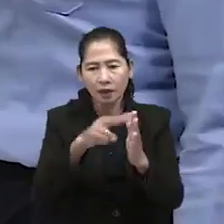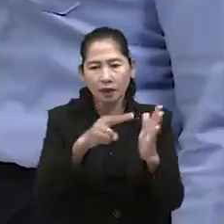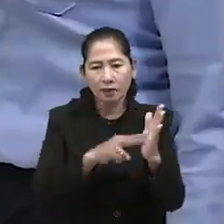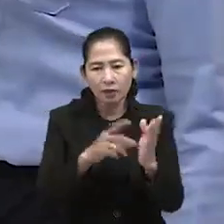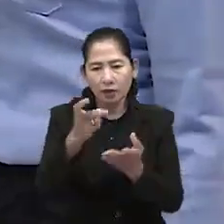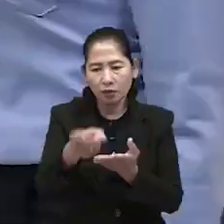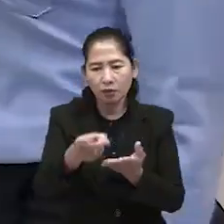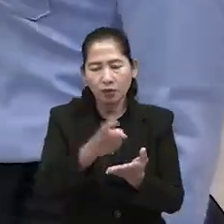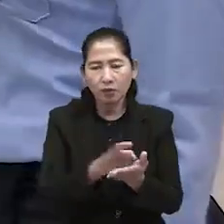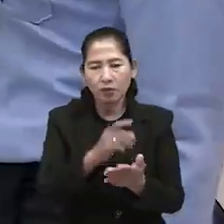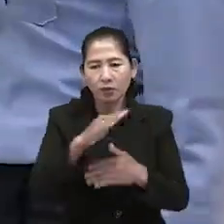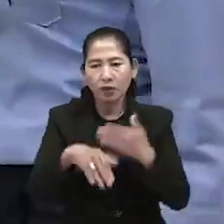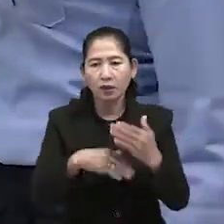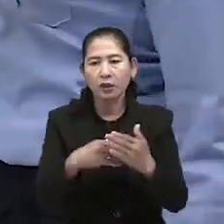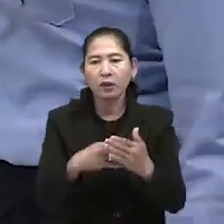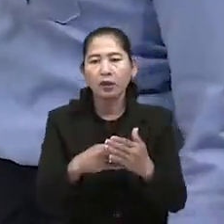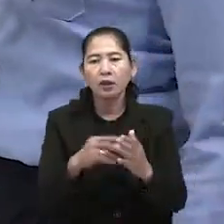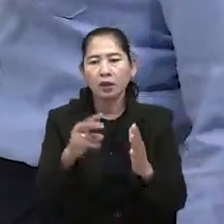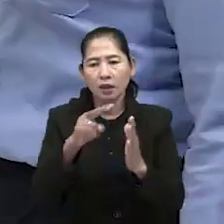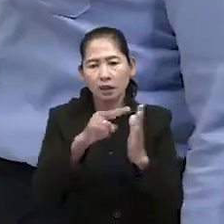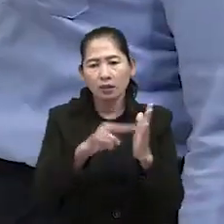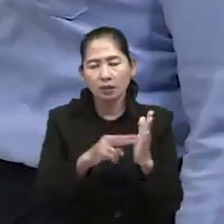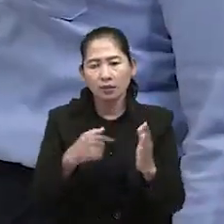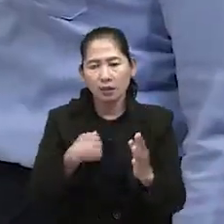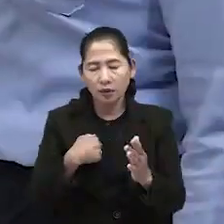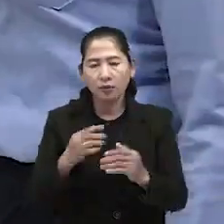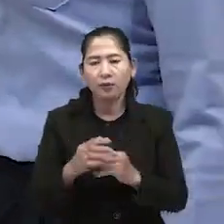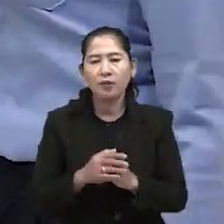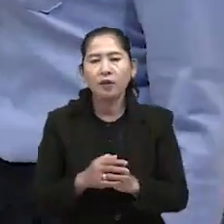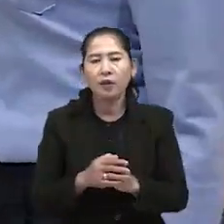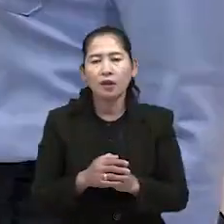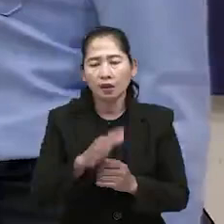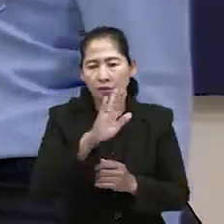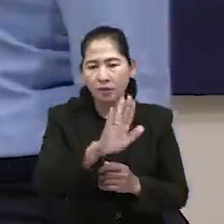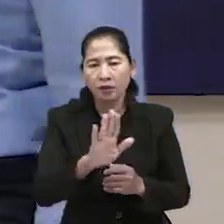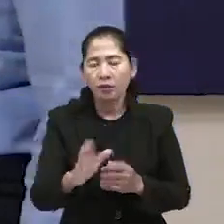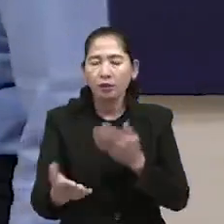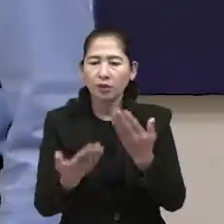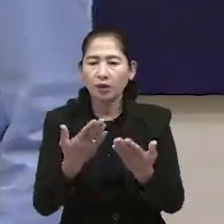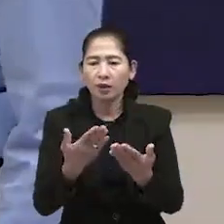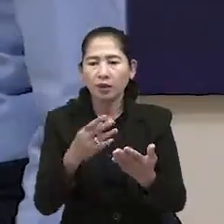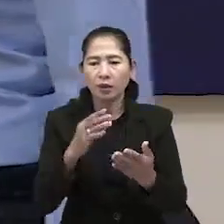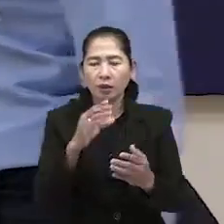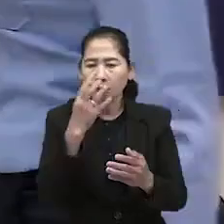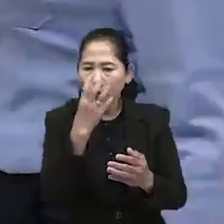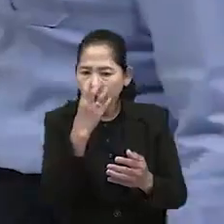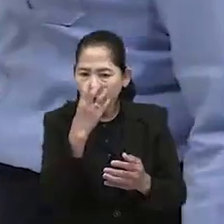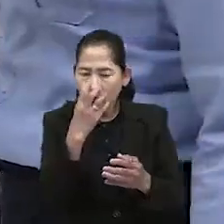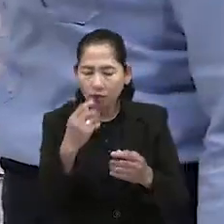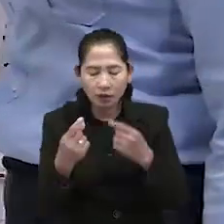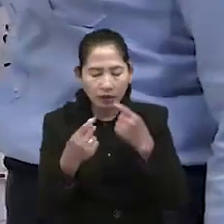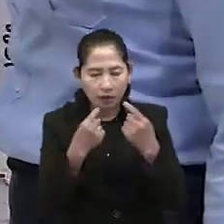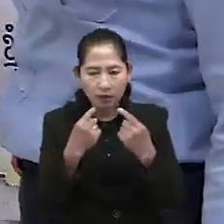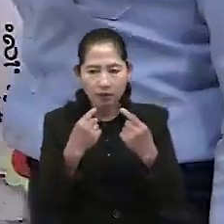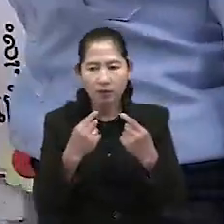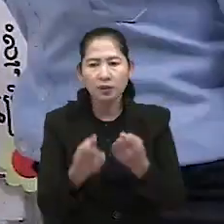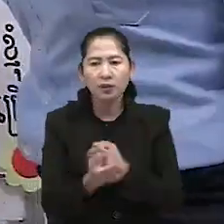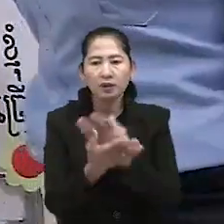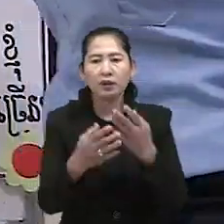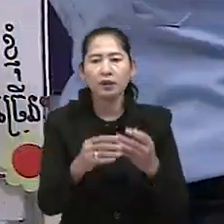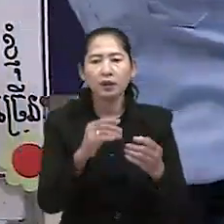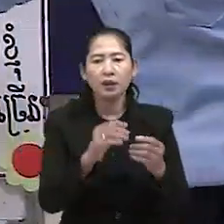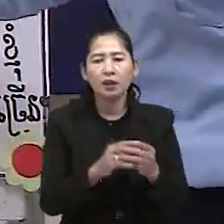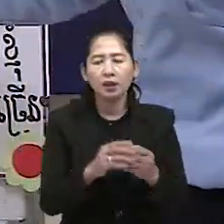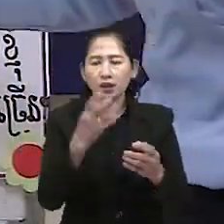ហើយកូនកុំភ្លេចណាកូនណានេះគ្រាន់តែជាអត្តបទគម្រោងរបស់អ្នកគ្រូតែប៉ុណ្ណោះសម្រាប់កូនបើសិនជាយាយអំពីជ្រុកដែរអាចបញ្ចេញបញ្ចូលបានច្រើនជាងនឹងកន្លែង